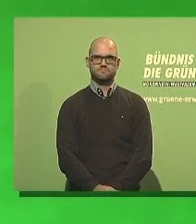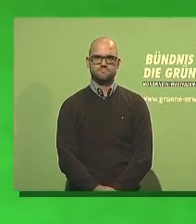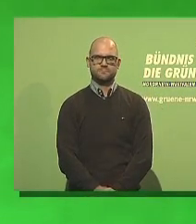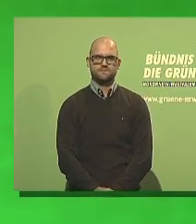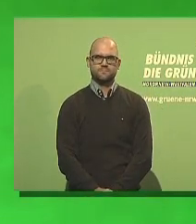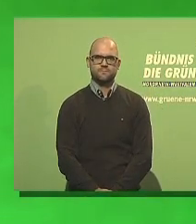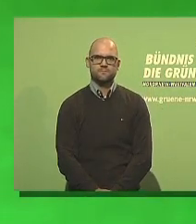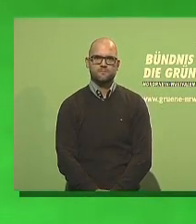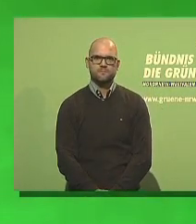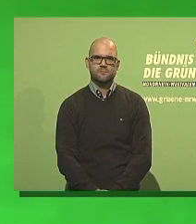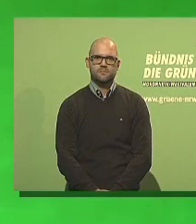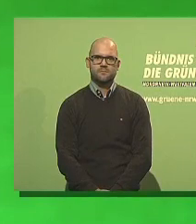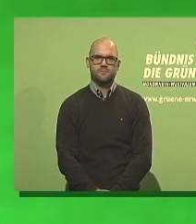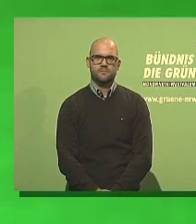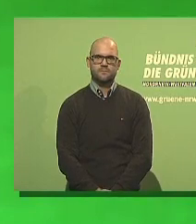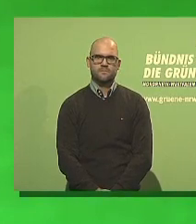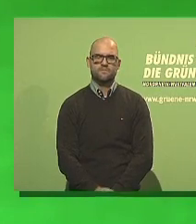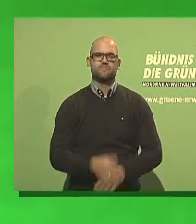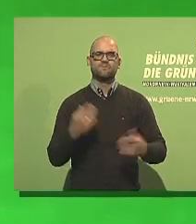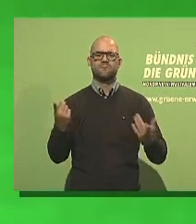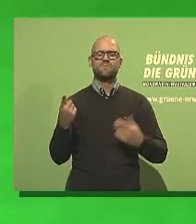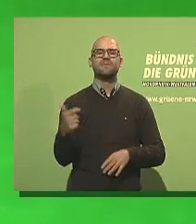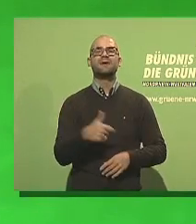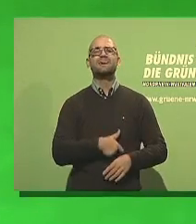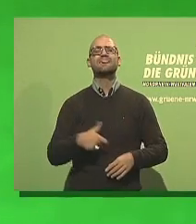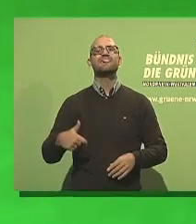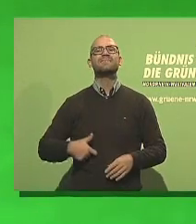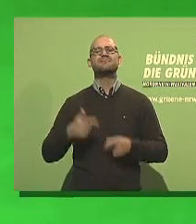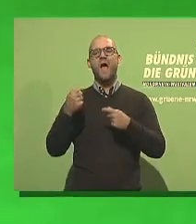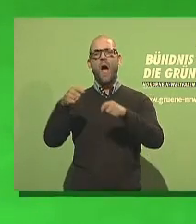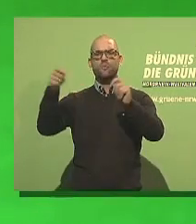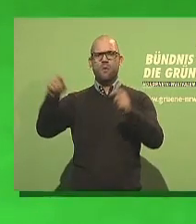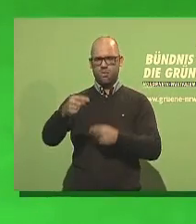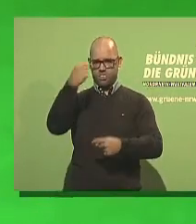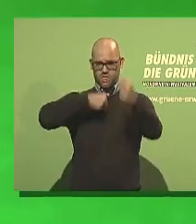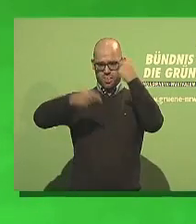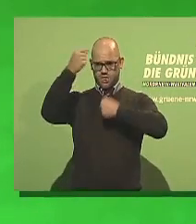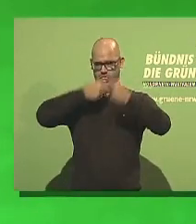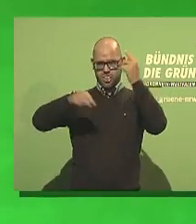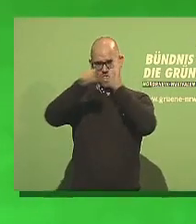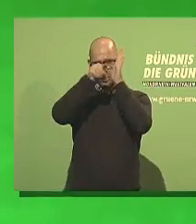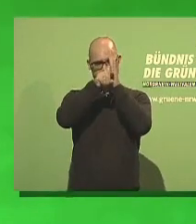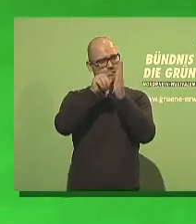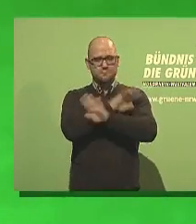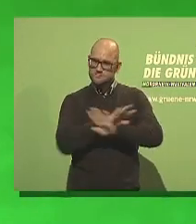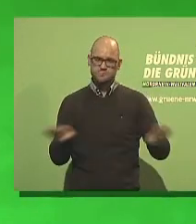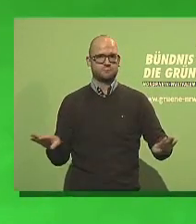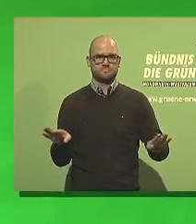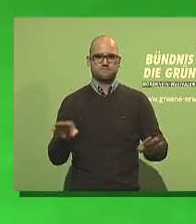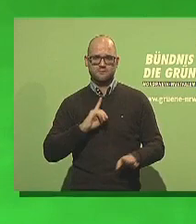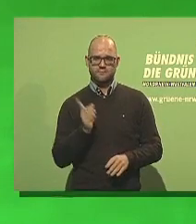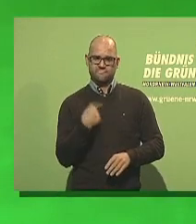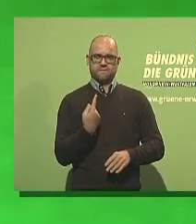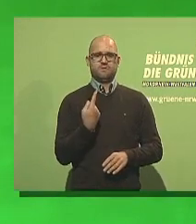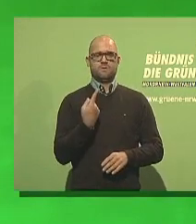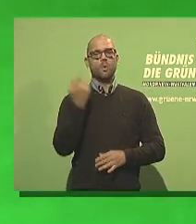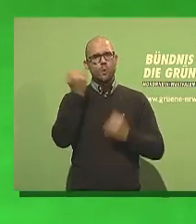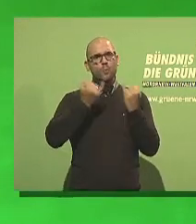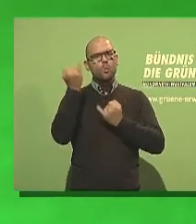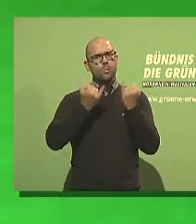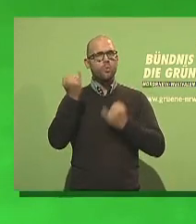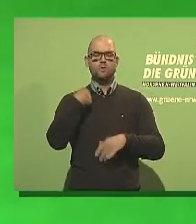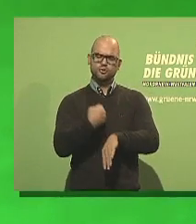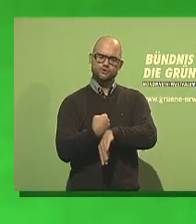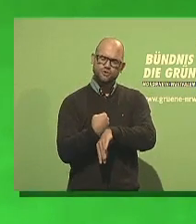Das schwarze Peterspiel beim Kita-Ausbau muss ein Ende haben. Wir Grüne werden in Regierungsverantwortung ein